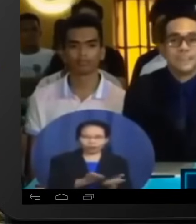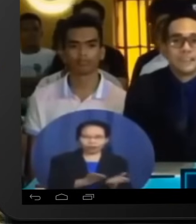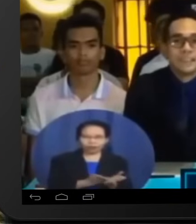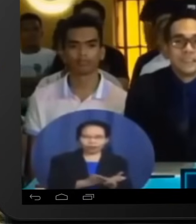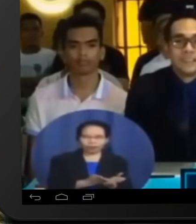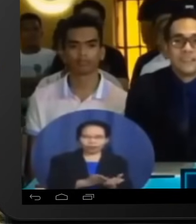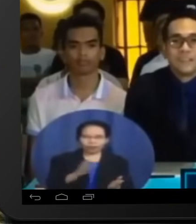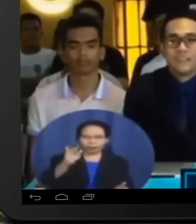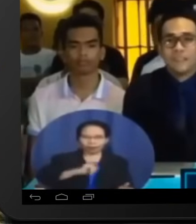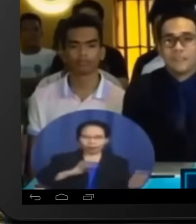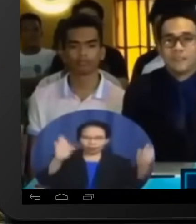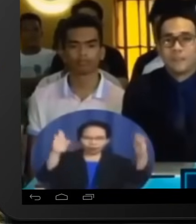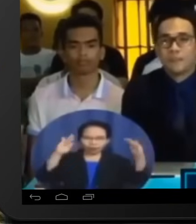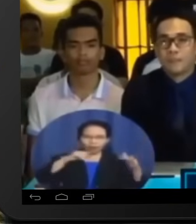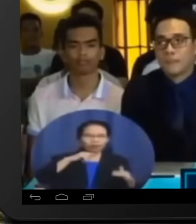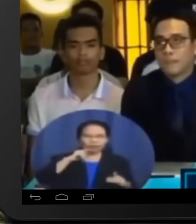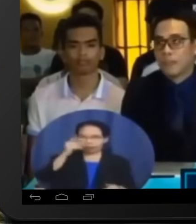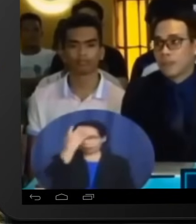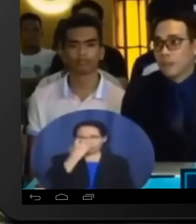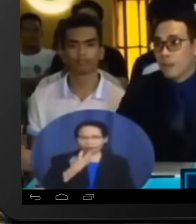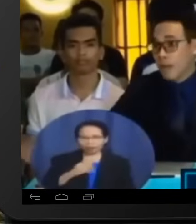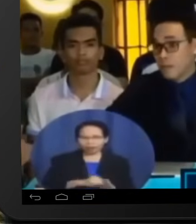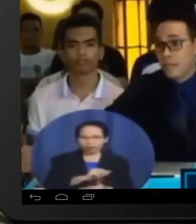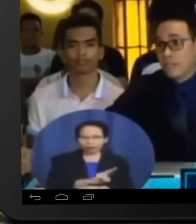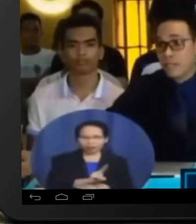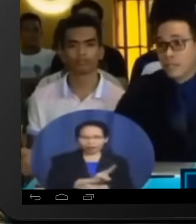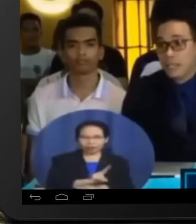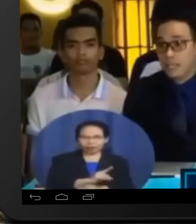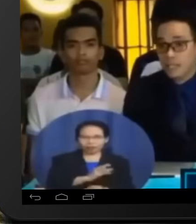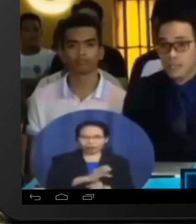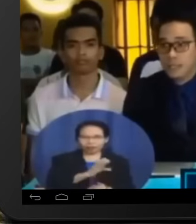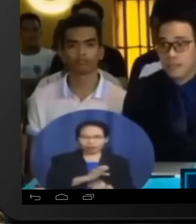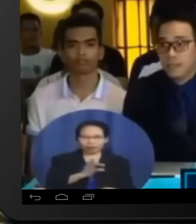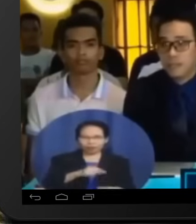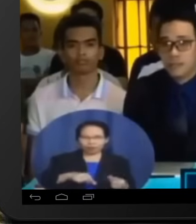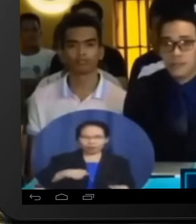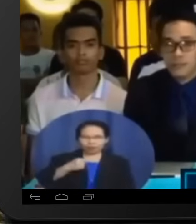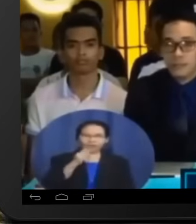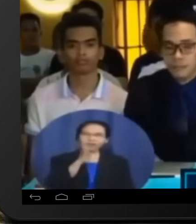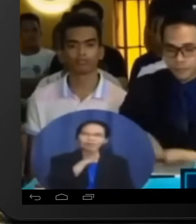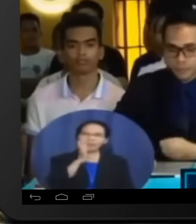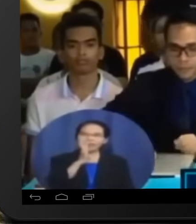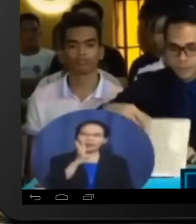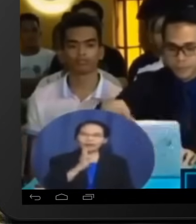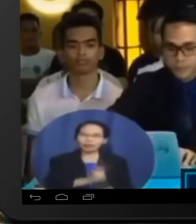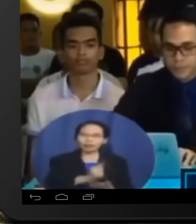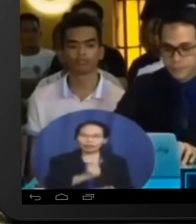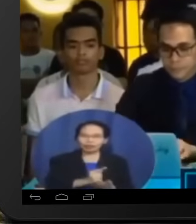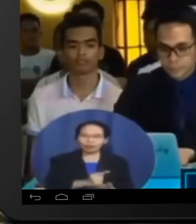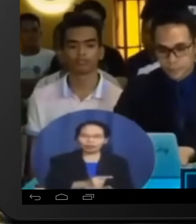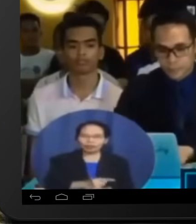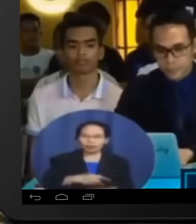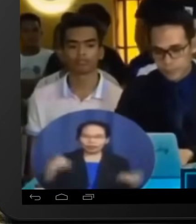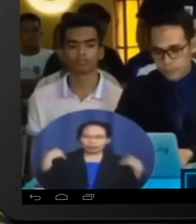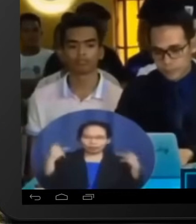sana. Kasi yun ang pangkaraniwan. Pag sinasabi mo yung totoo, merong tao na hindi